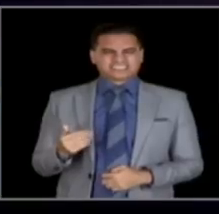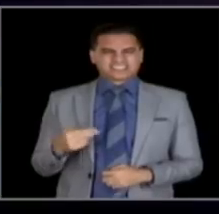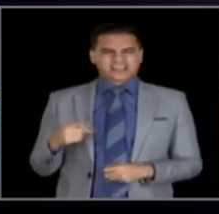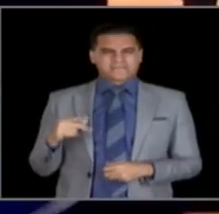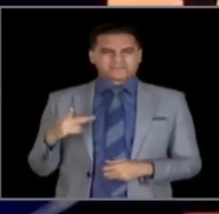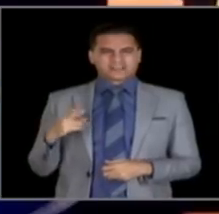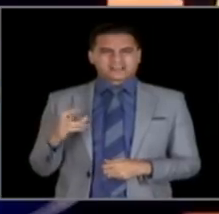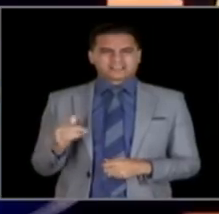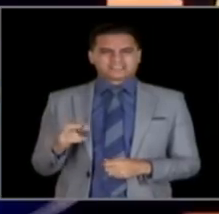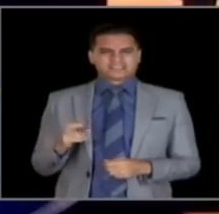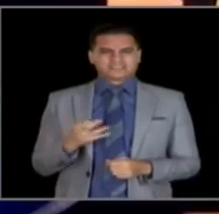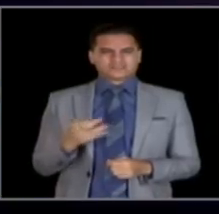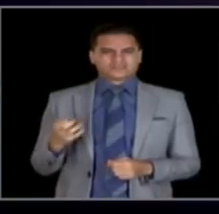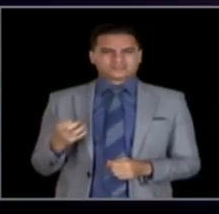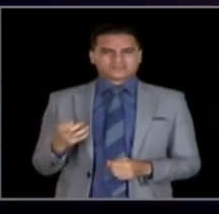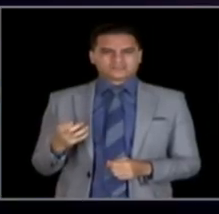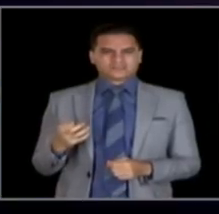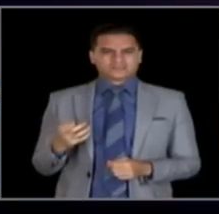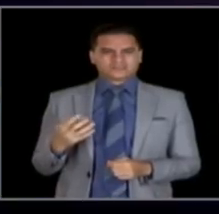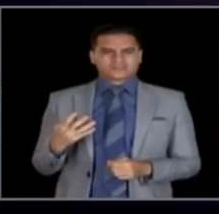عبد العزيز إجابتك؟ 344.